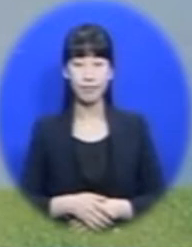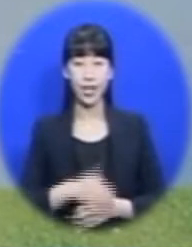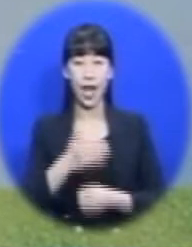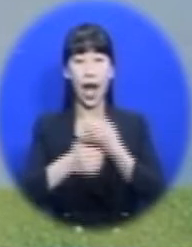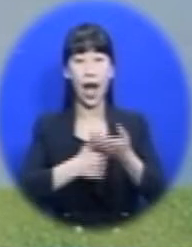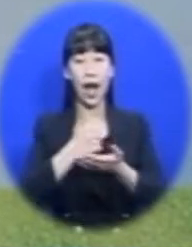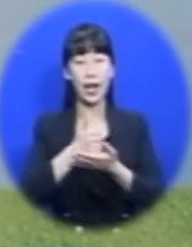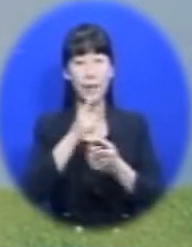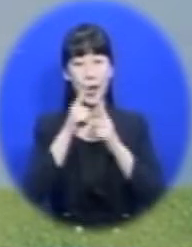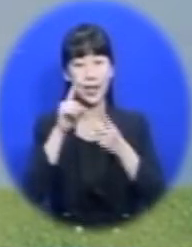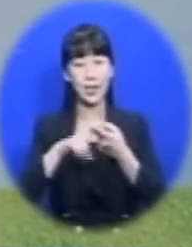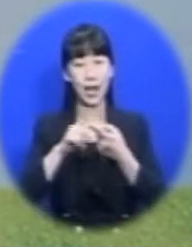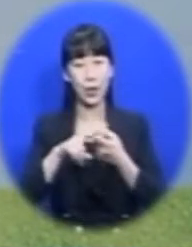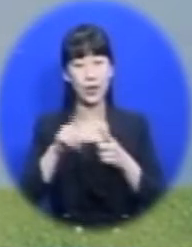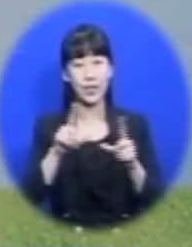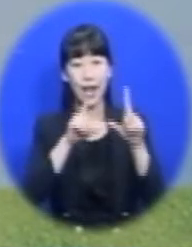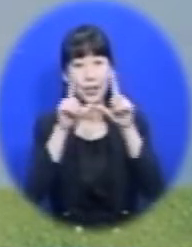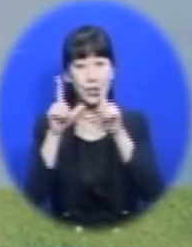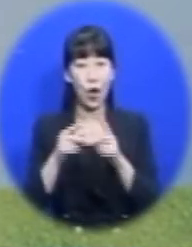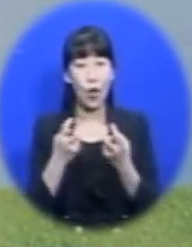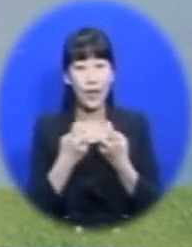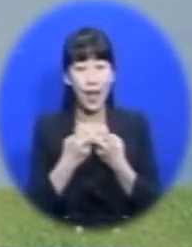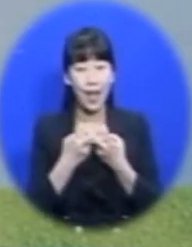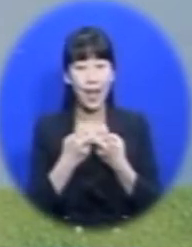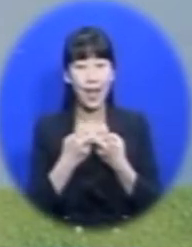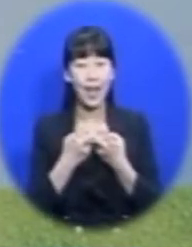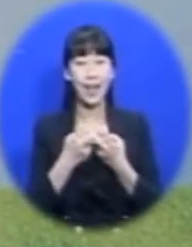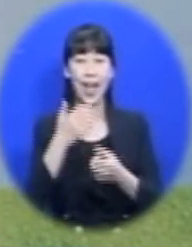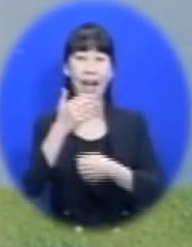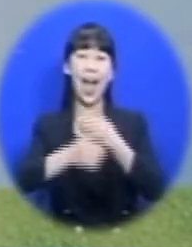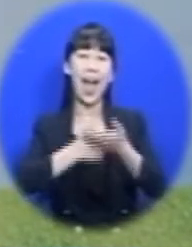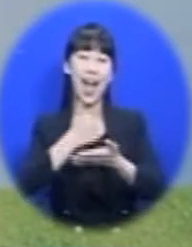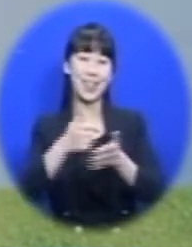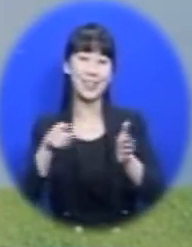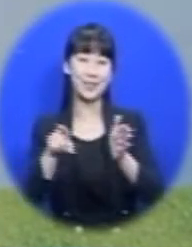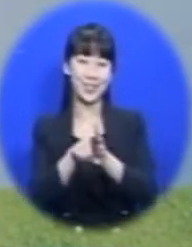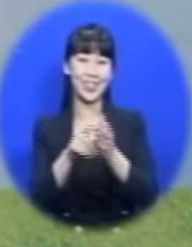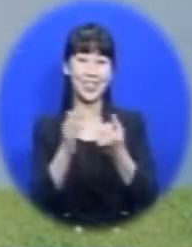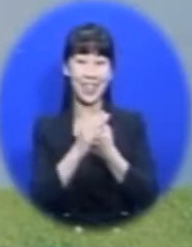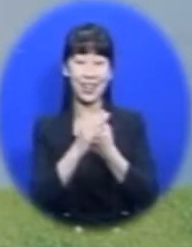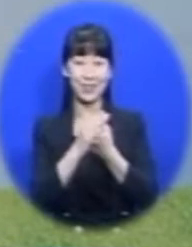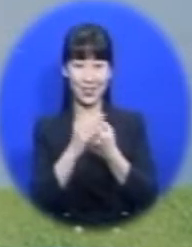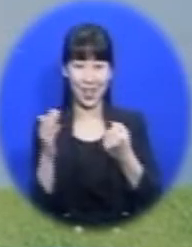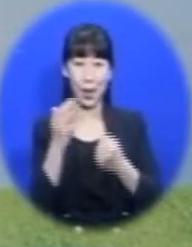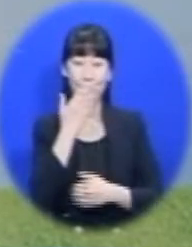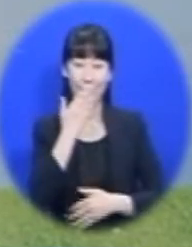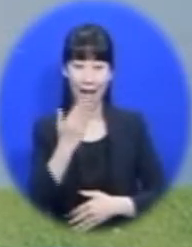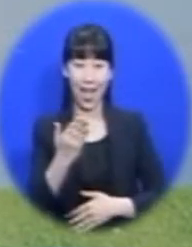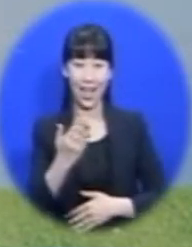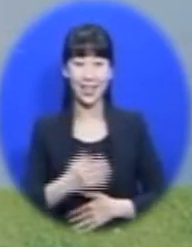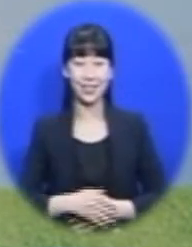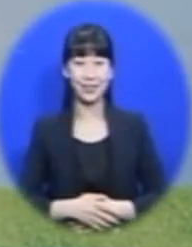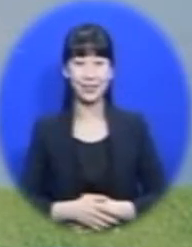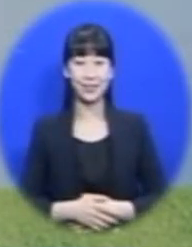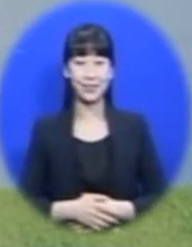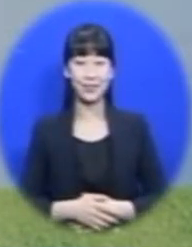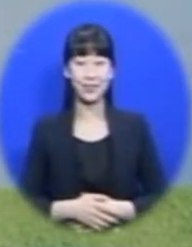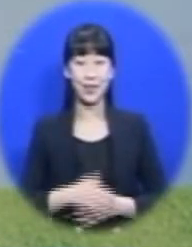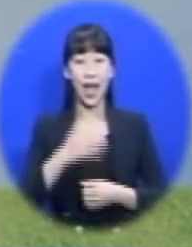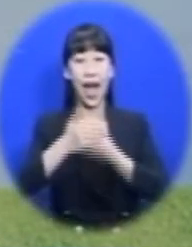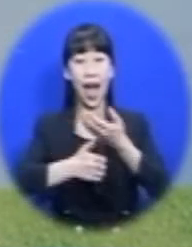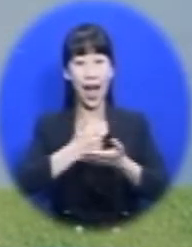살지요? 하나님이 믿어지니까. 하나님이 믿어지니까 하나님의 말씀대로 살게 되는 거고, 그래서